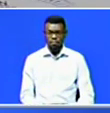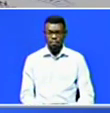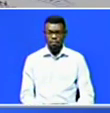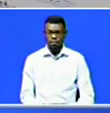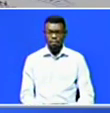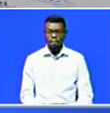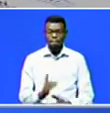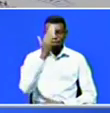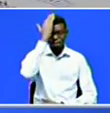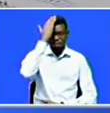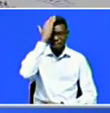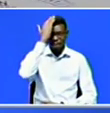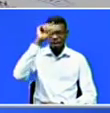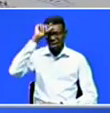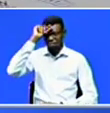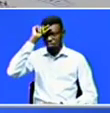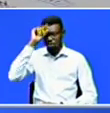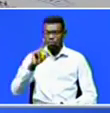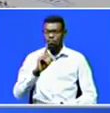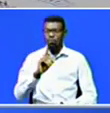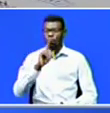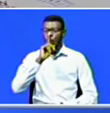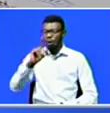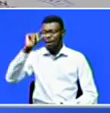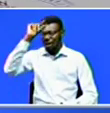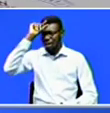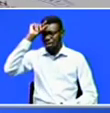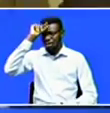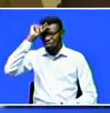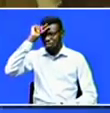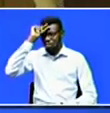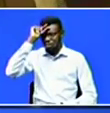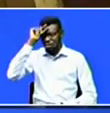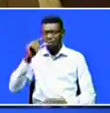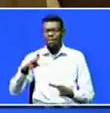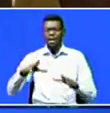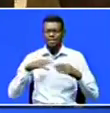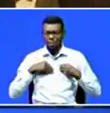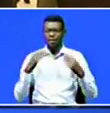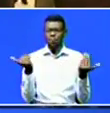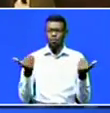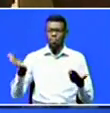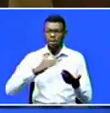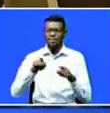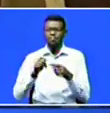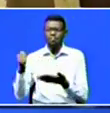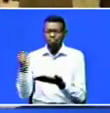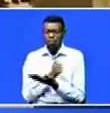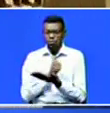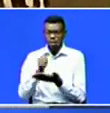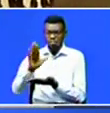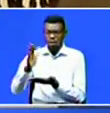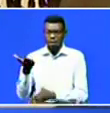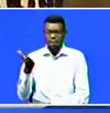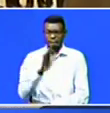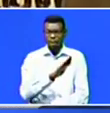Jumatatu mahakama ilitaka serikali kumpa kibali Miguna Miguna kurejea nchini na kukabidhiwa pasi ya safari